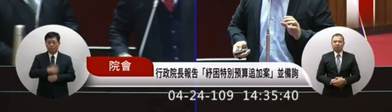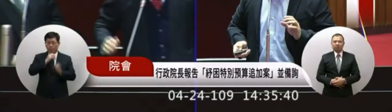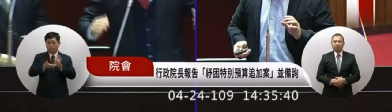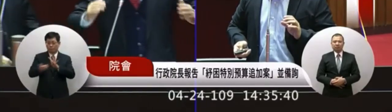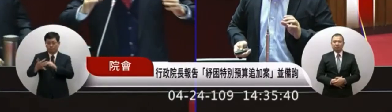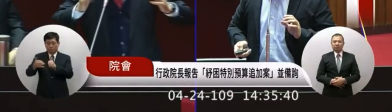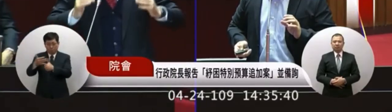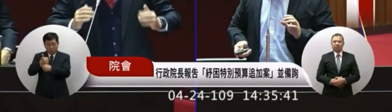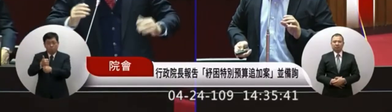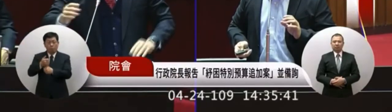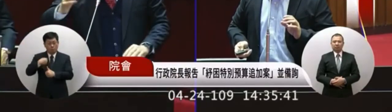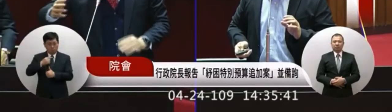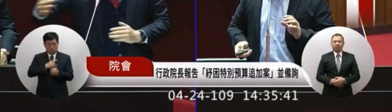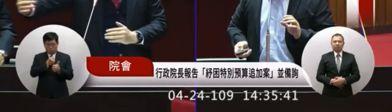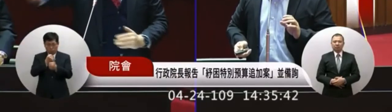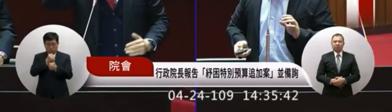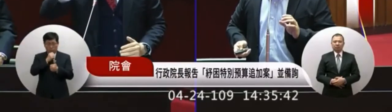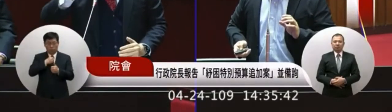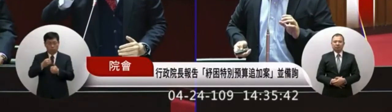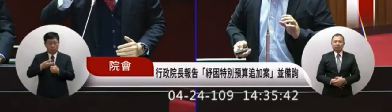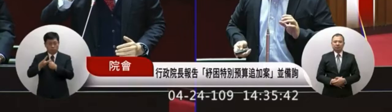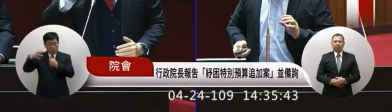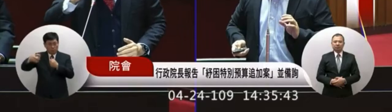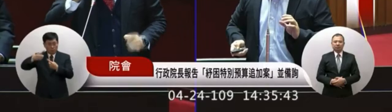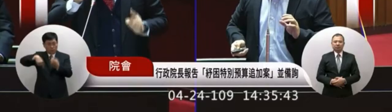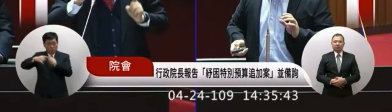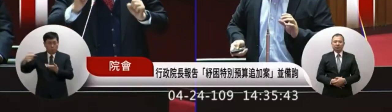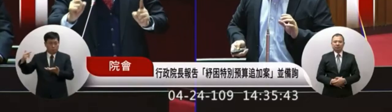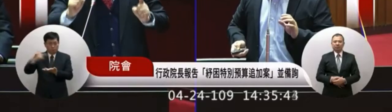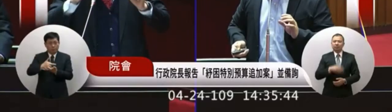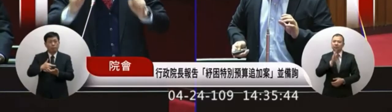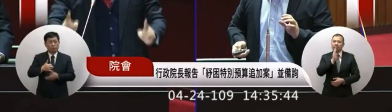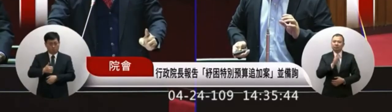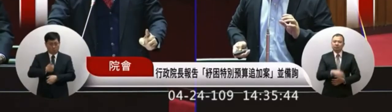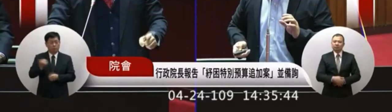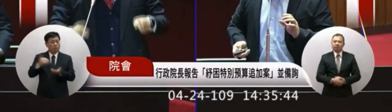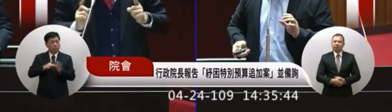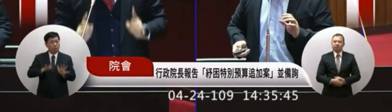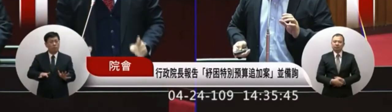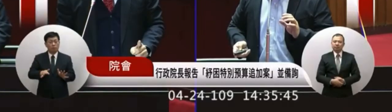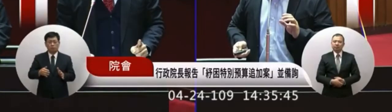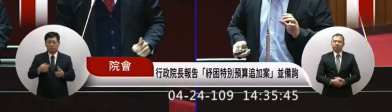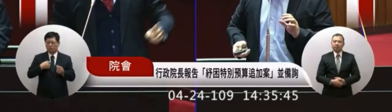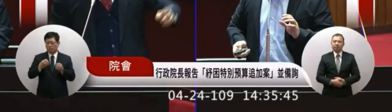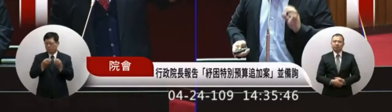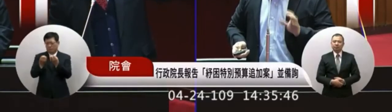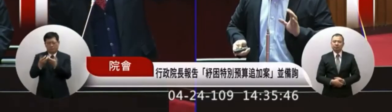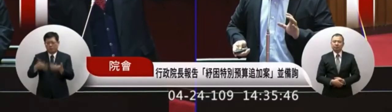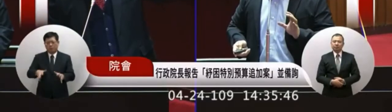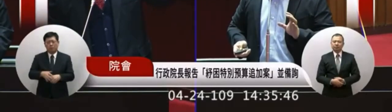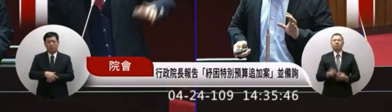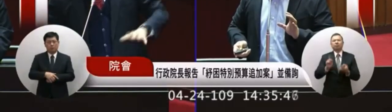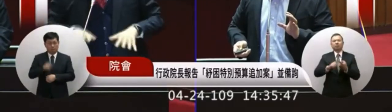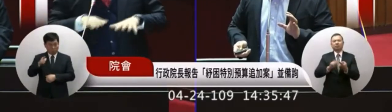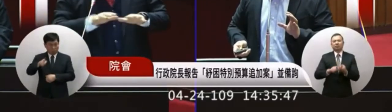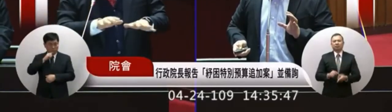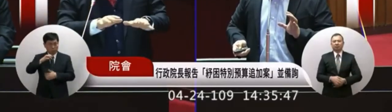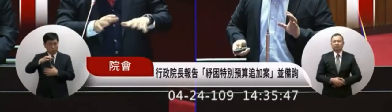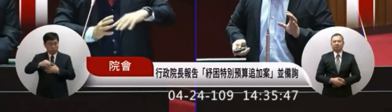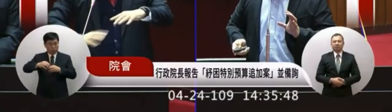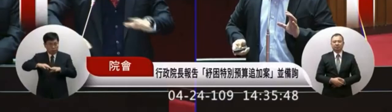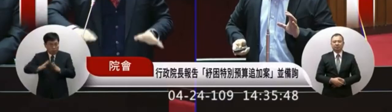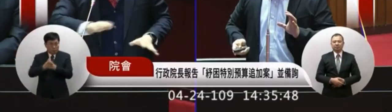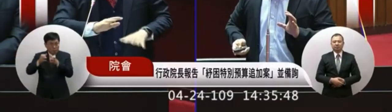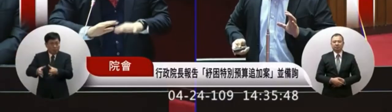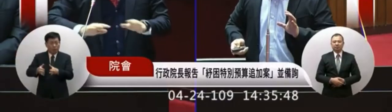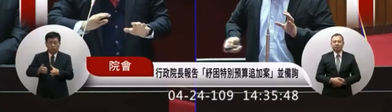民署吼，咱要掌控第三地转机的这吼，的确到现在为止都产生了这些问题，所以这个建制马上建